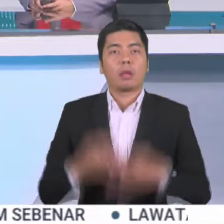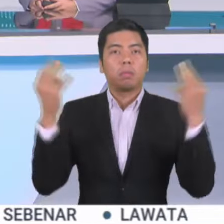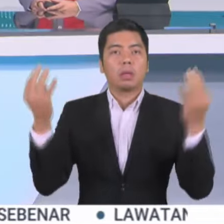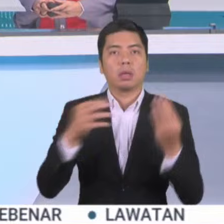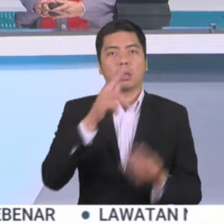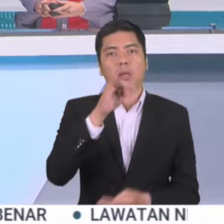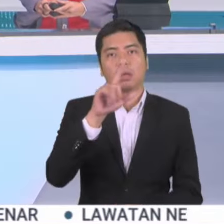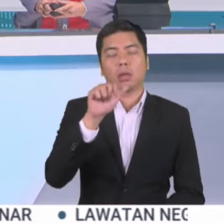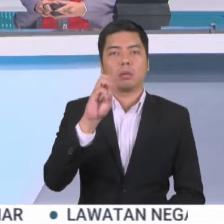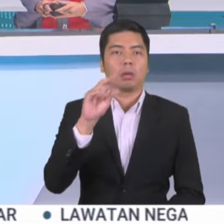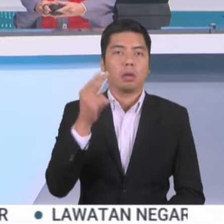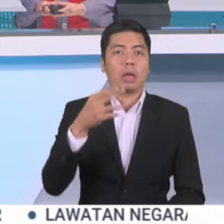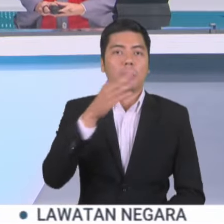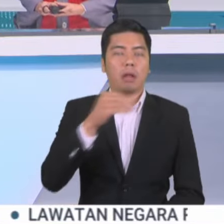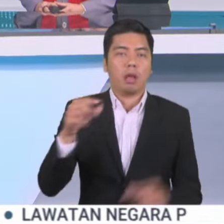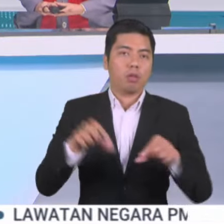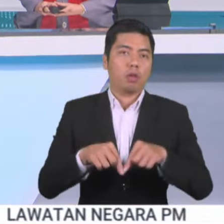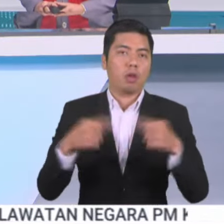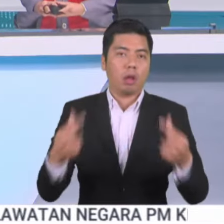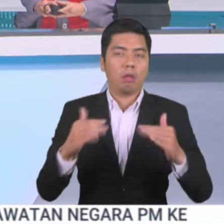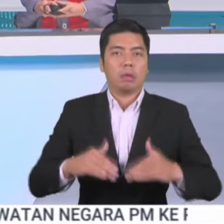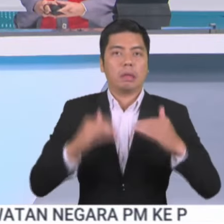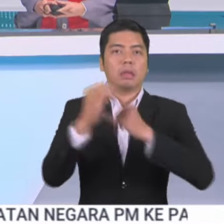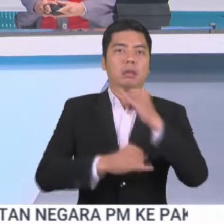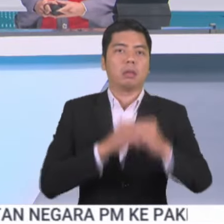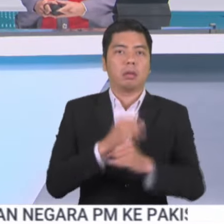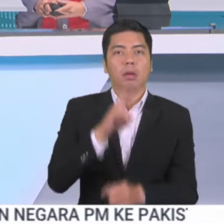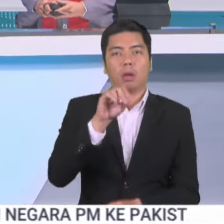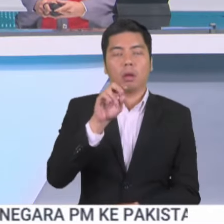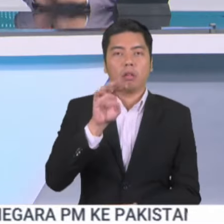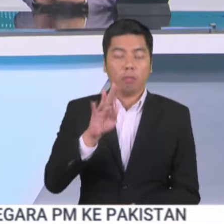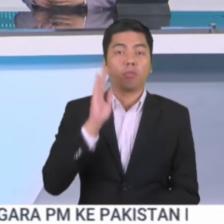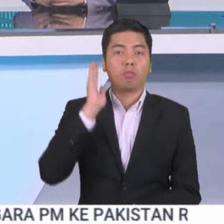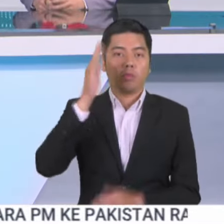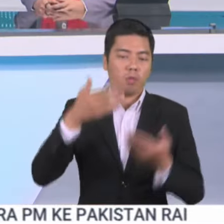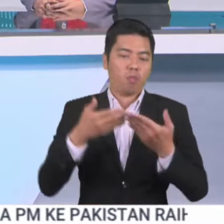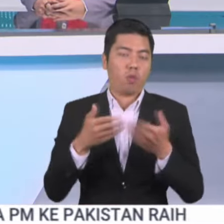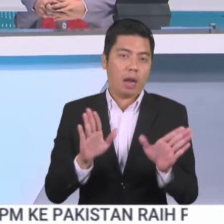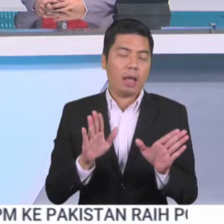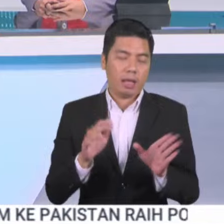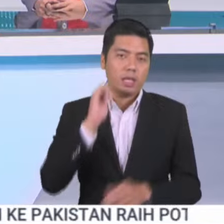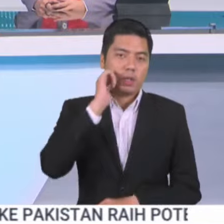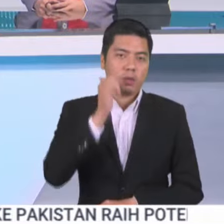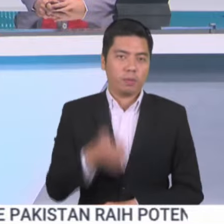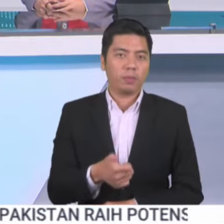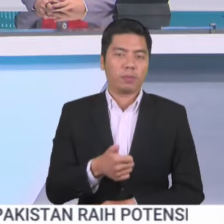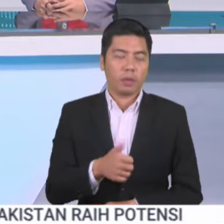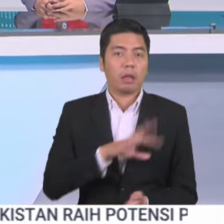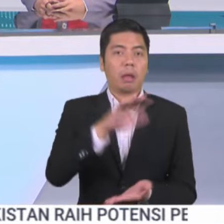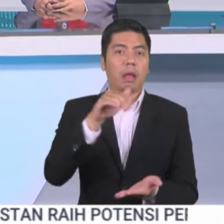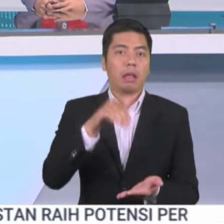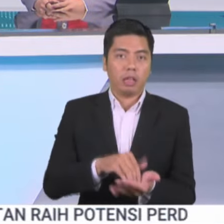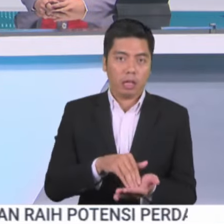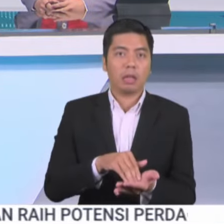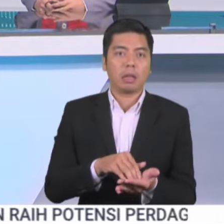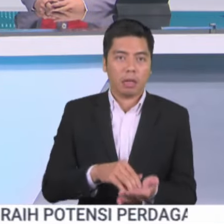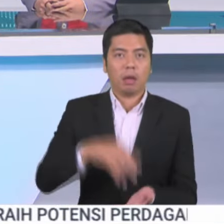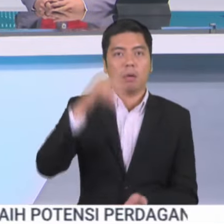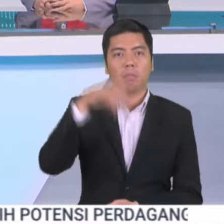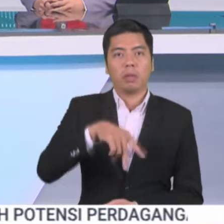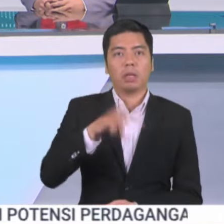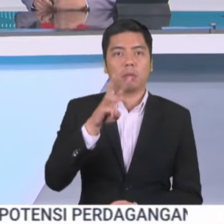Majlis Tilawah dan Hafazan Al-Quran peringkat antarabangsa 2024 bakal membuka tirai esok. Bertepat di Pusat